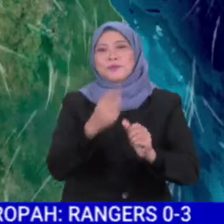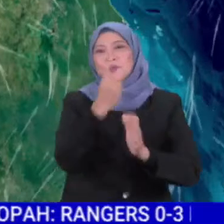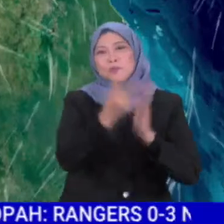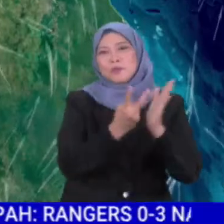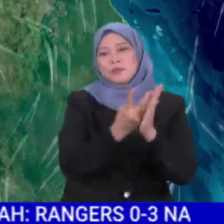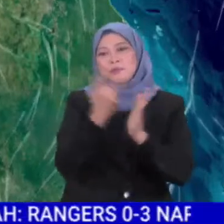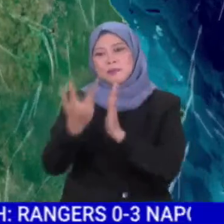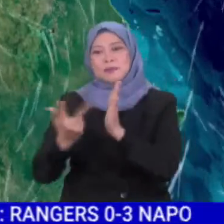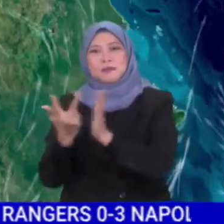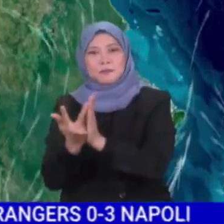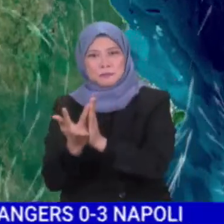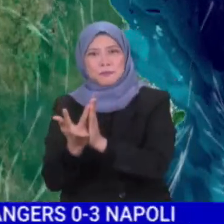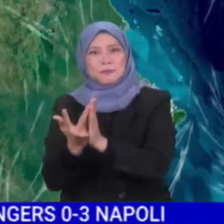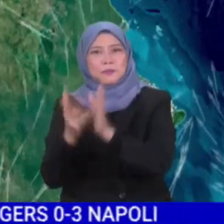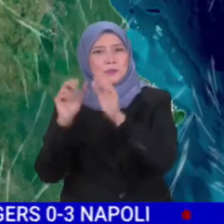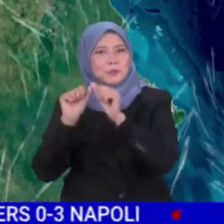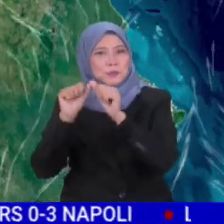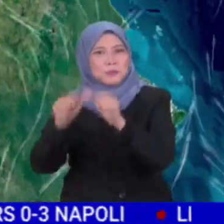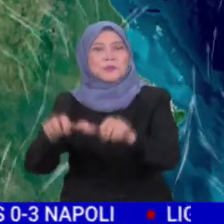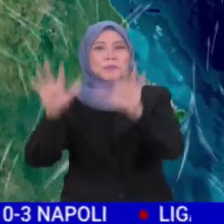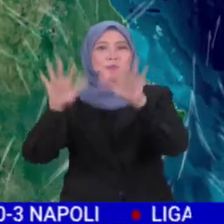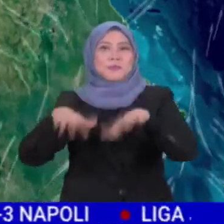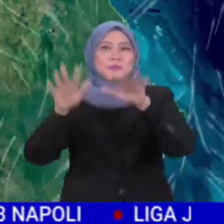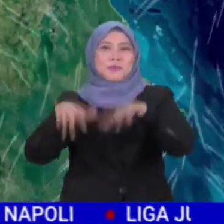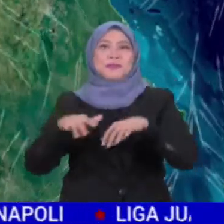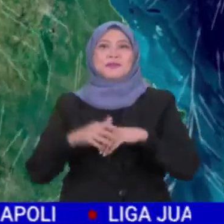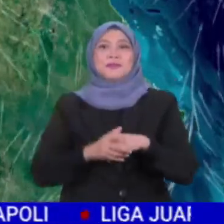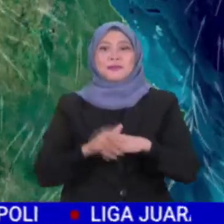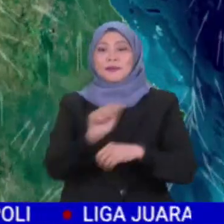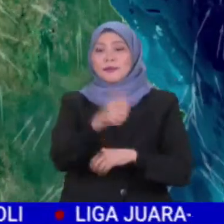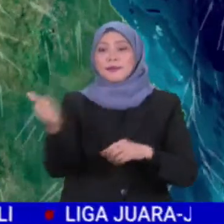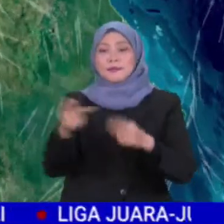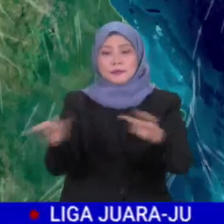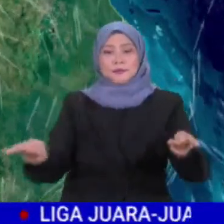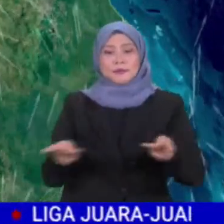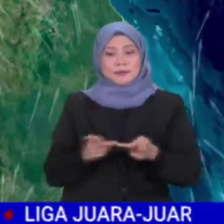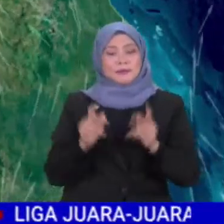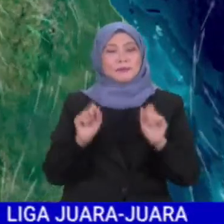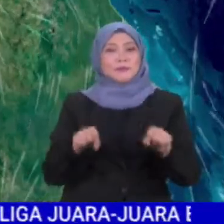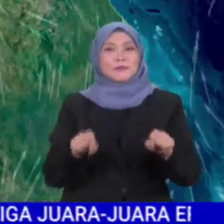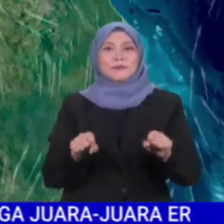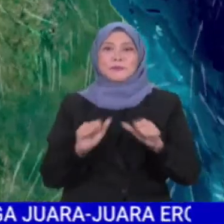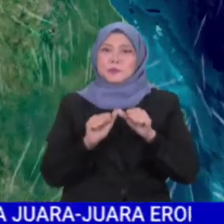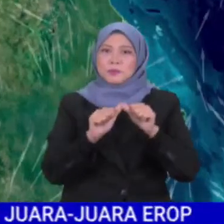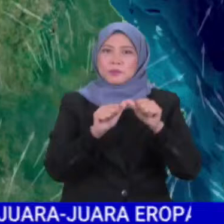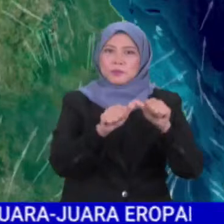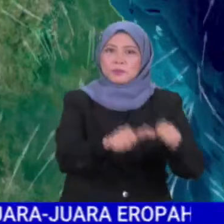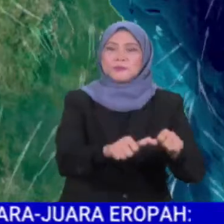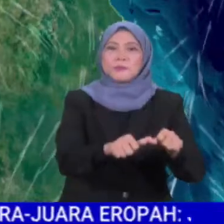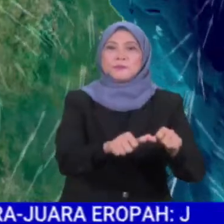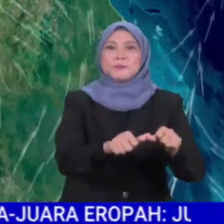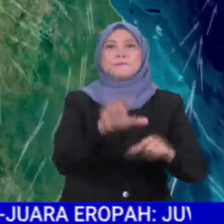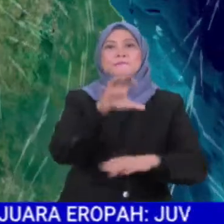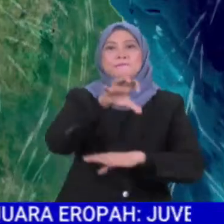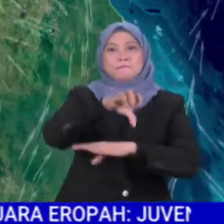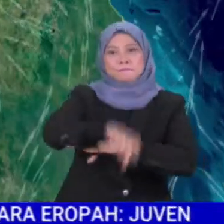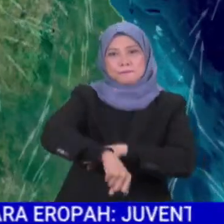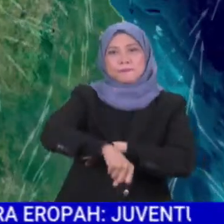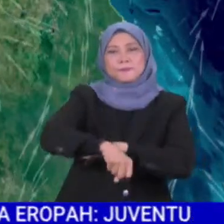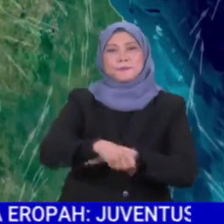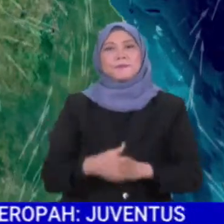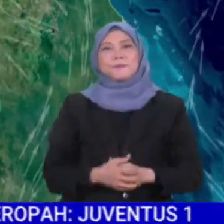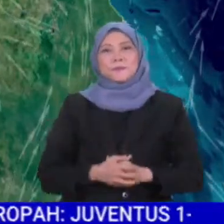ke 3 jam sahaja lagi, manakala di lain-lain kawasan mampu untuk berlarutan sehingga ke tengah malam